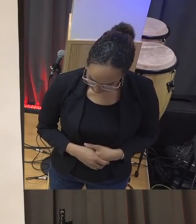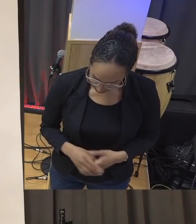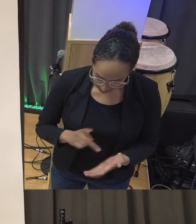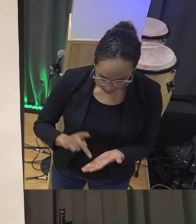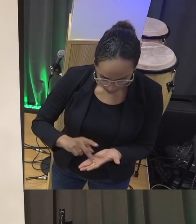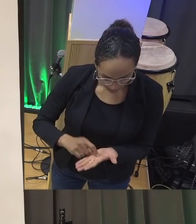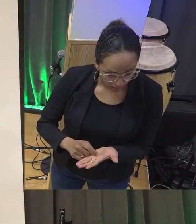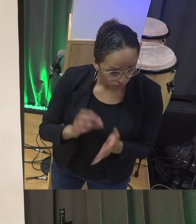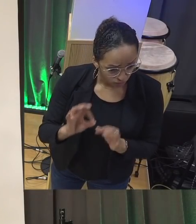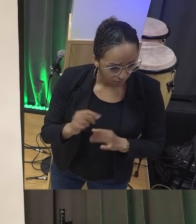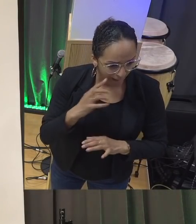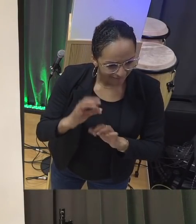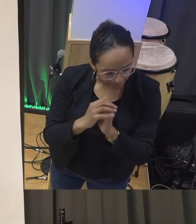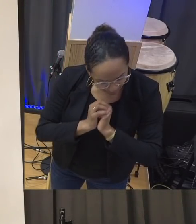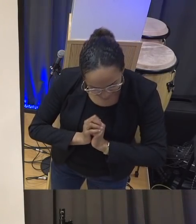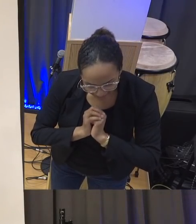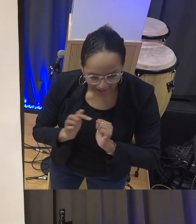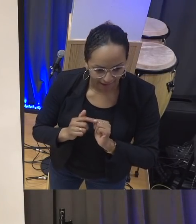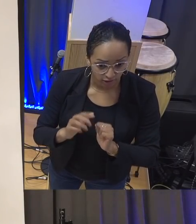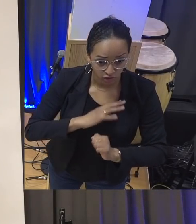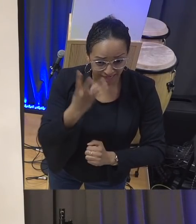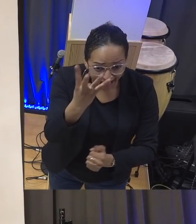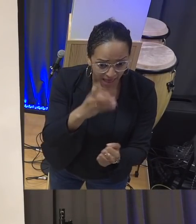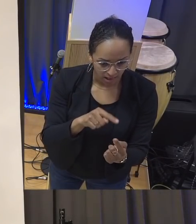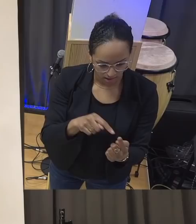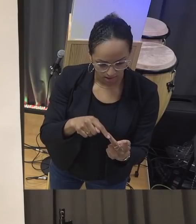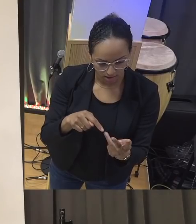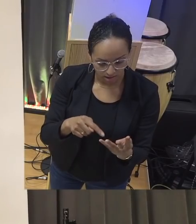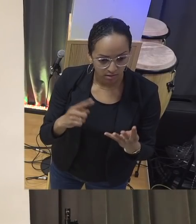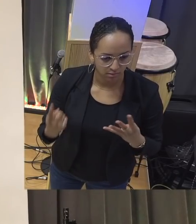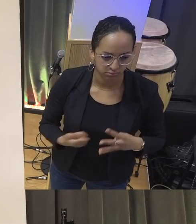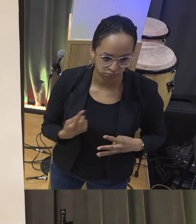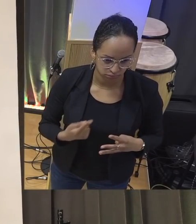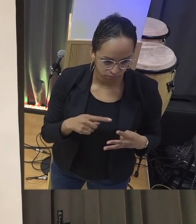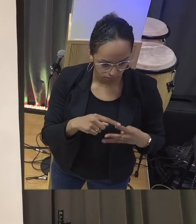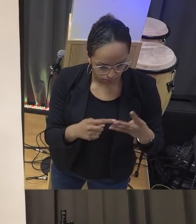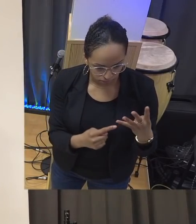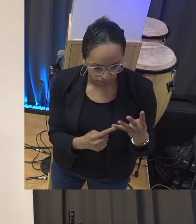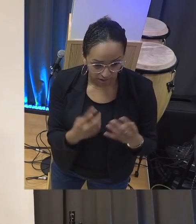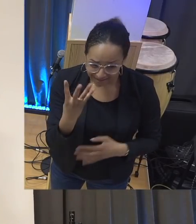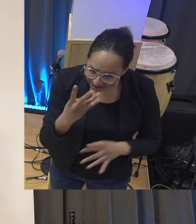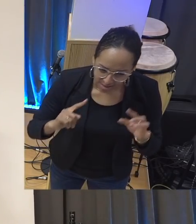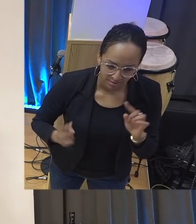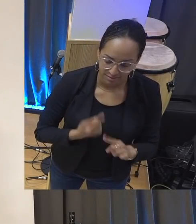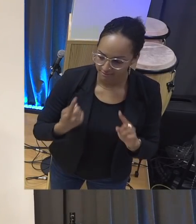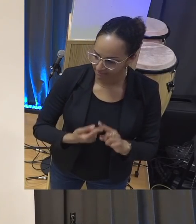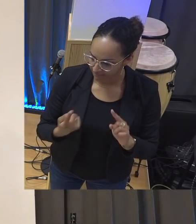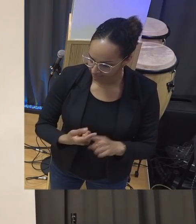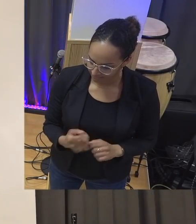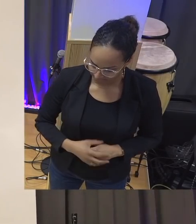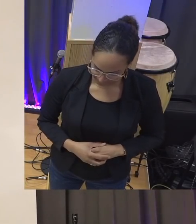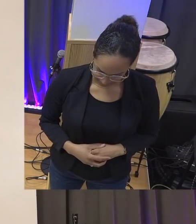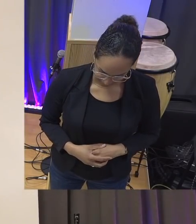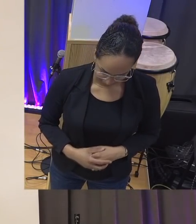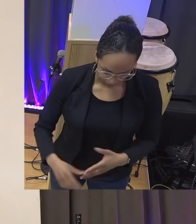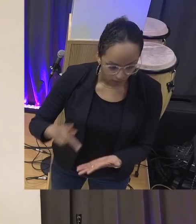prière, 4 mots qui sont importants. Pour résumer le contenu de sa prière, Saint